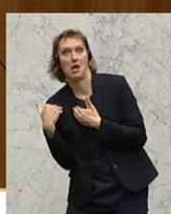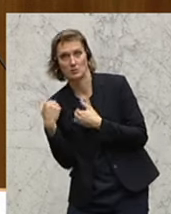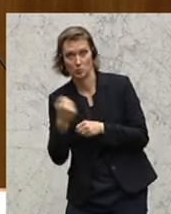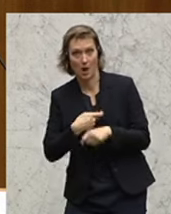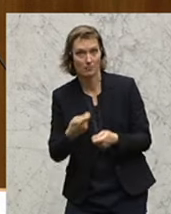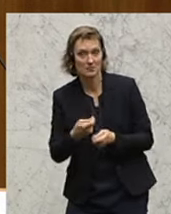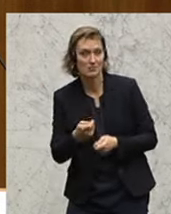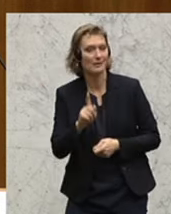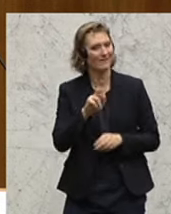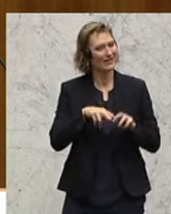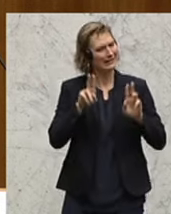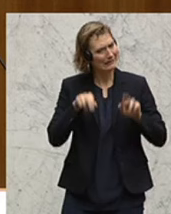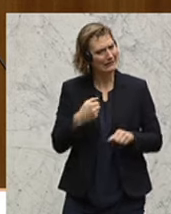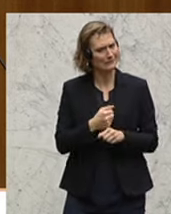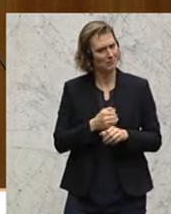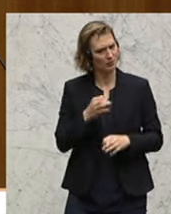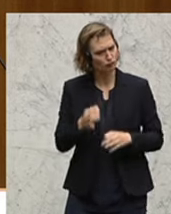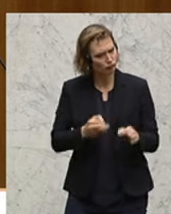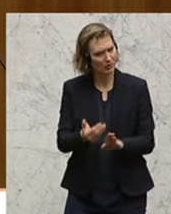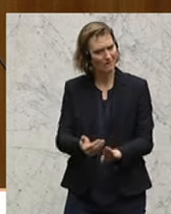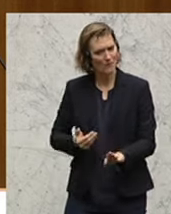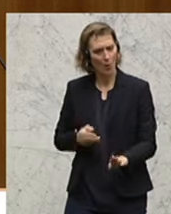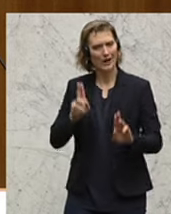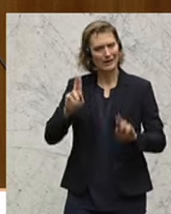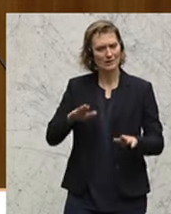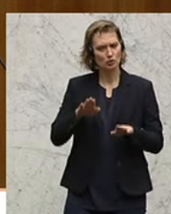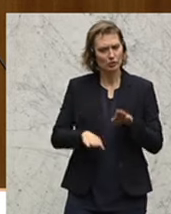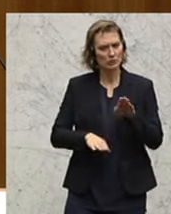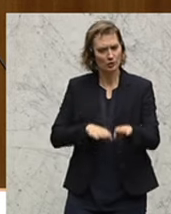den Arbeitsmarkt sein, wenn man es richtig macht und wenn man frühzeitig